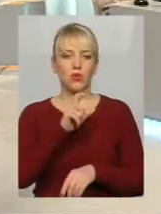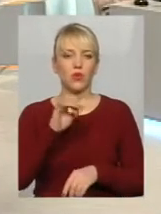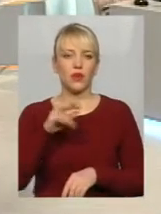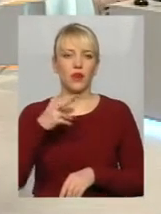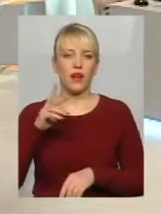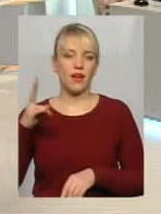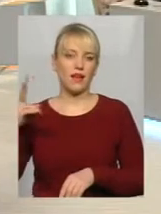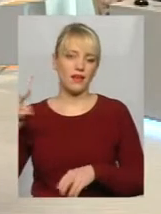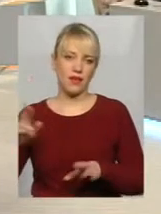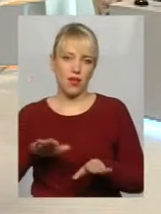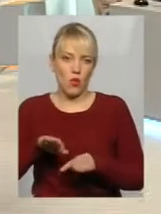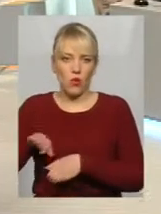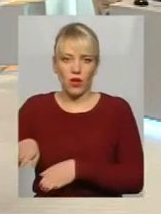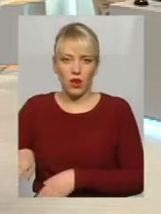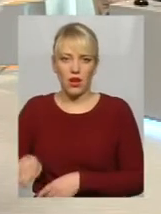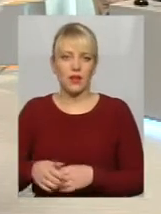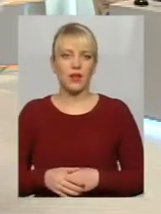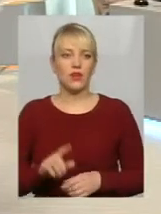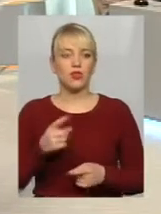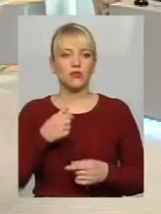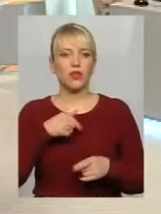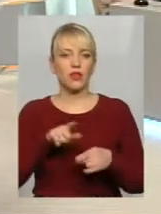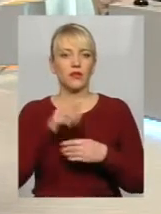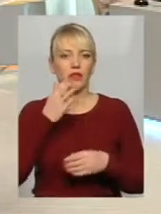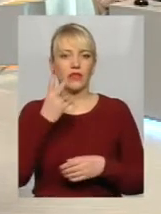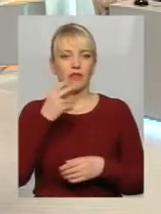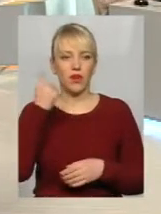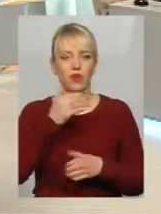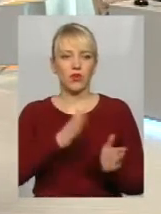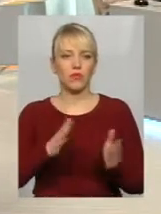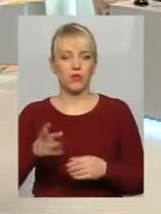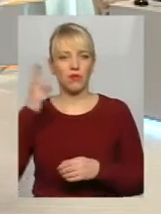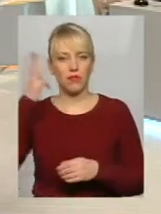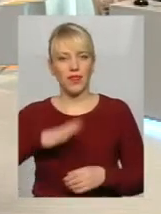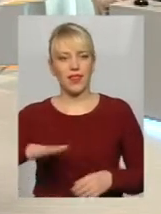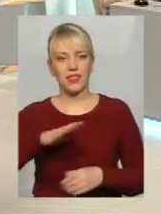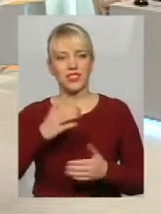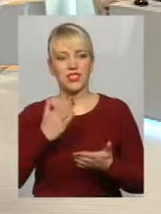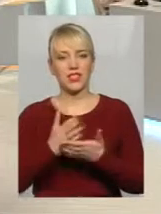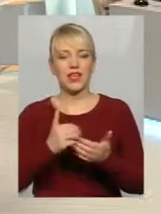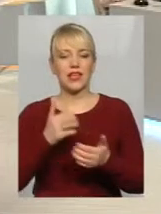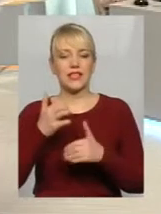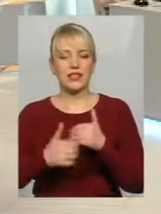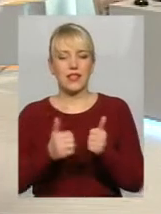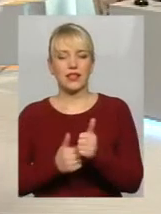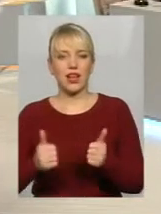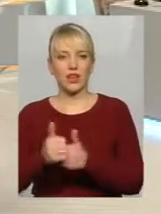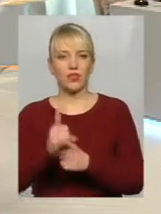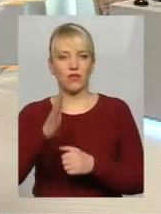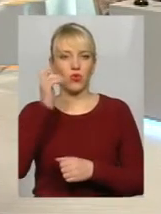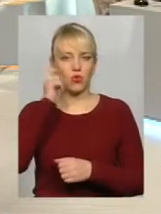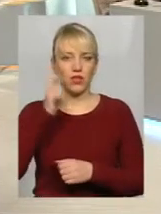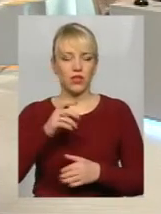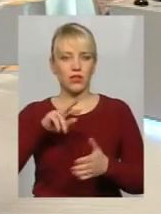я чому, тому що, от дивіться, два роки поспіль Хмельниччина, да, є серед лідерів в Україні по